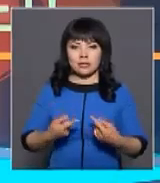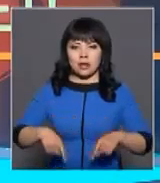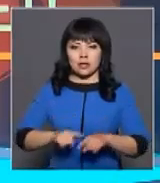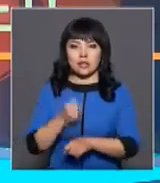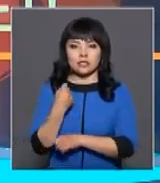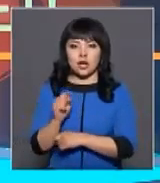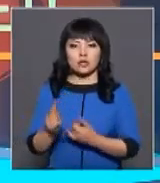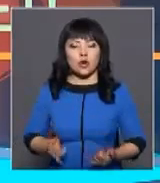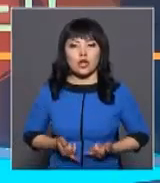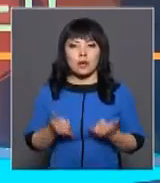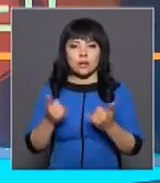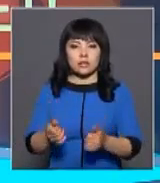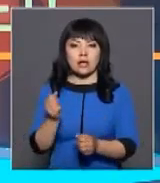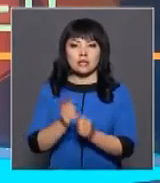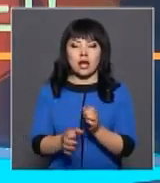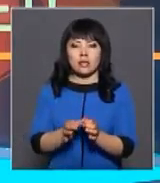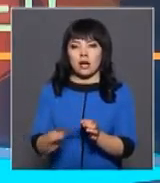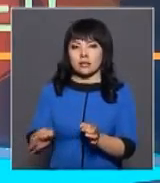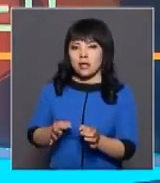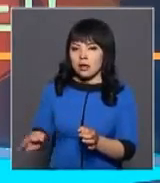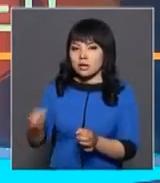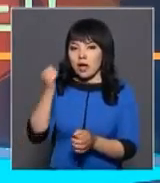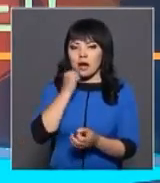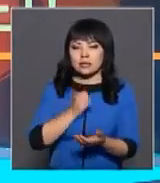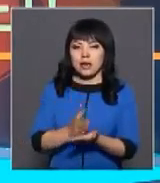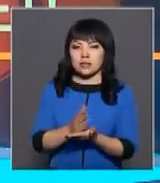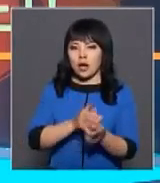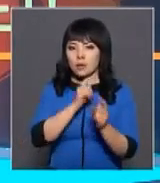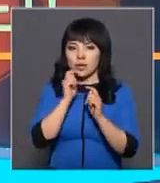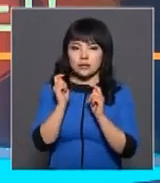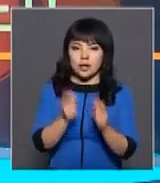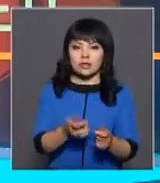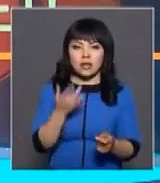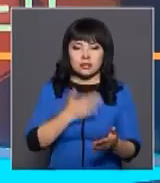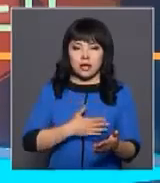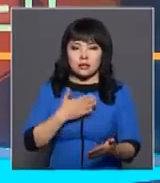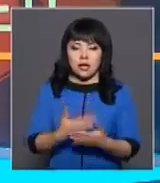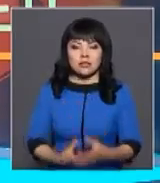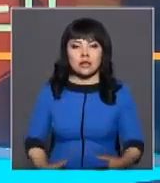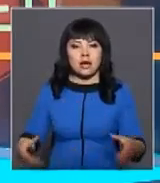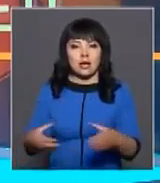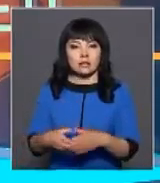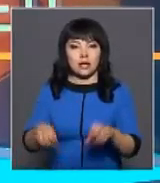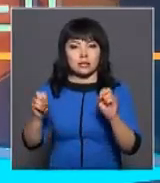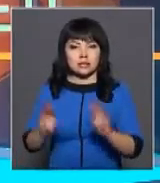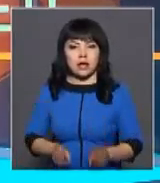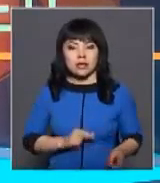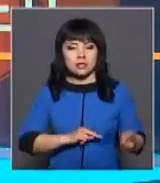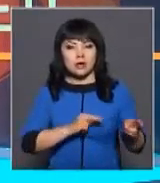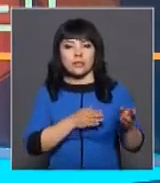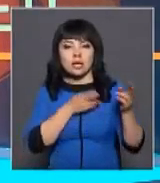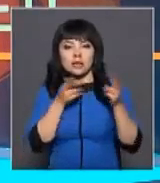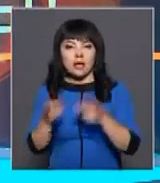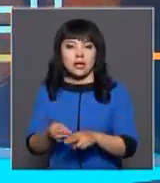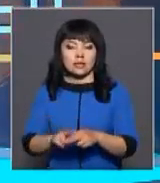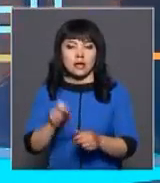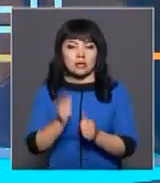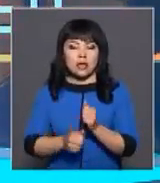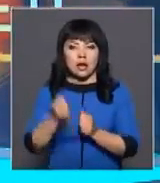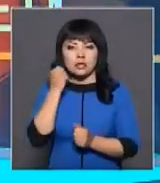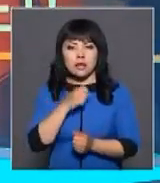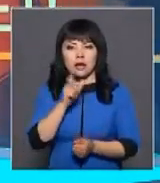аясында еліміздің әр аумағындағы майдангерлерге сый-сияпаттар жасалып құрмет көрсетілуде. Агенттік қызметкерлері